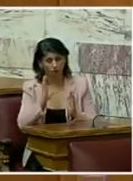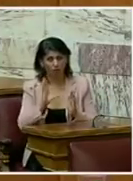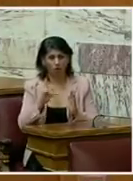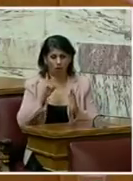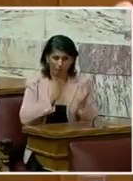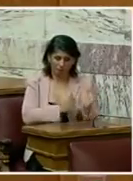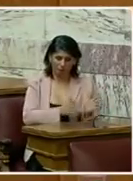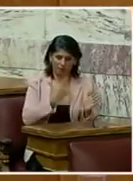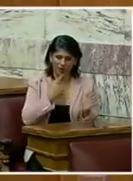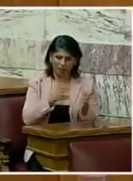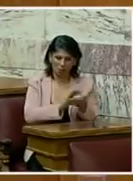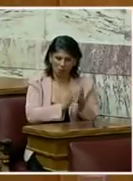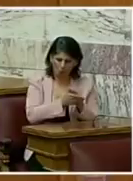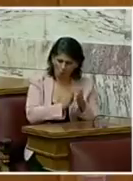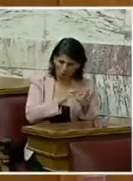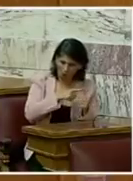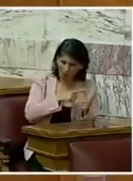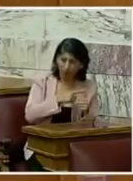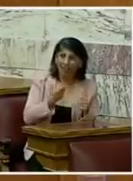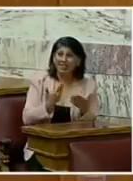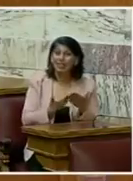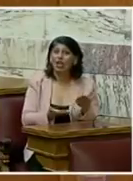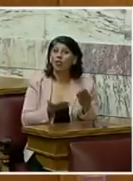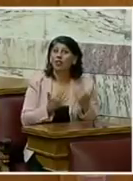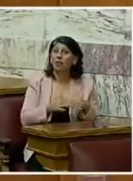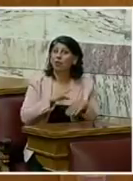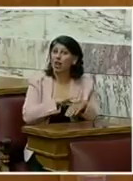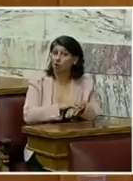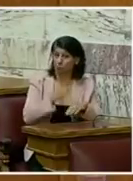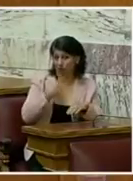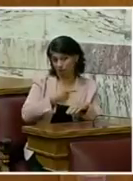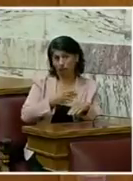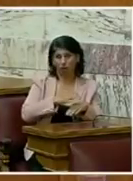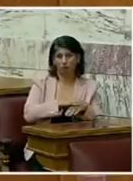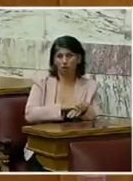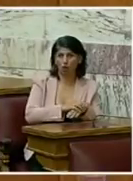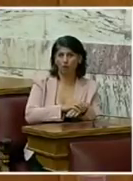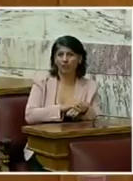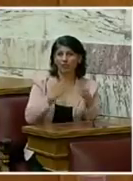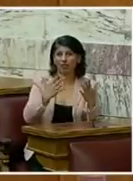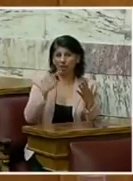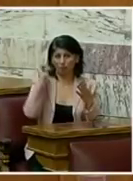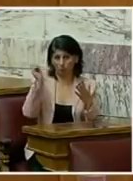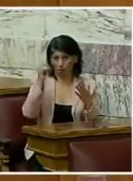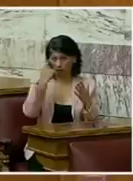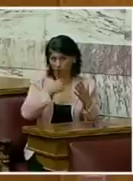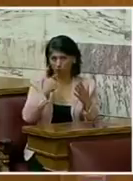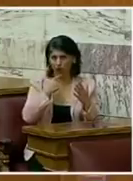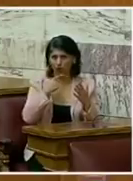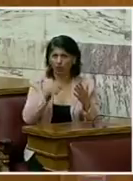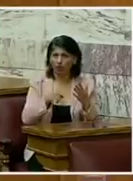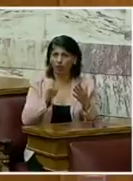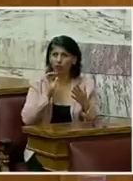δεν υπάρχει κανένα στην πραγματικότητα, κανένα στοιχείο που να ενοχοποιεί πιθανόν τα 10 πολιτικά πρόσωπα. Και αυτό επιδιωκεί